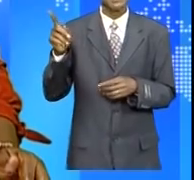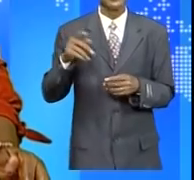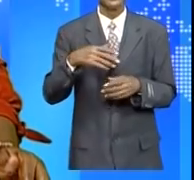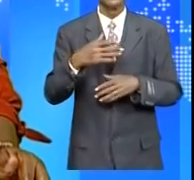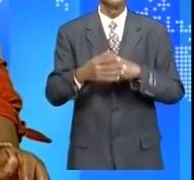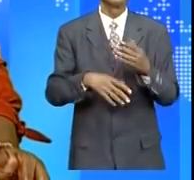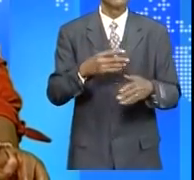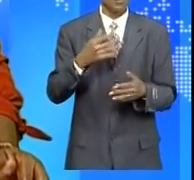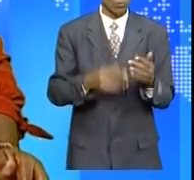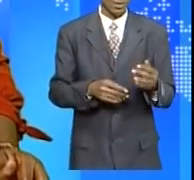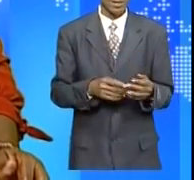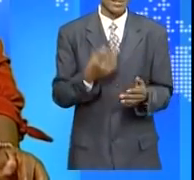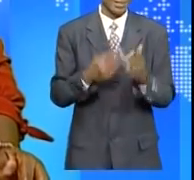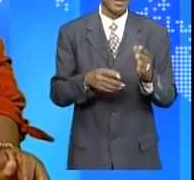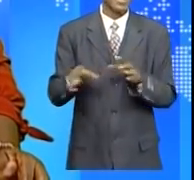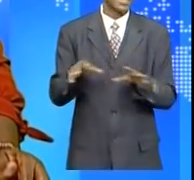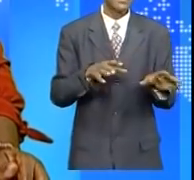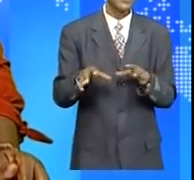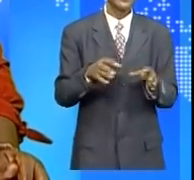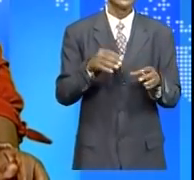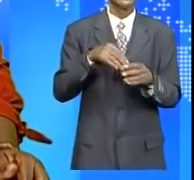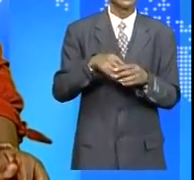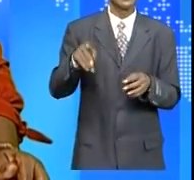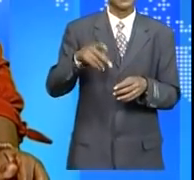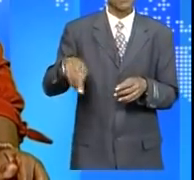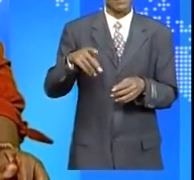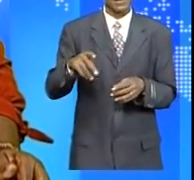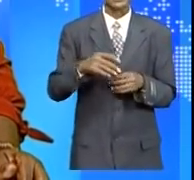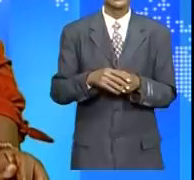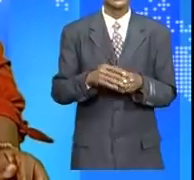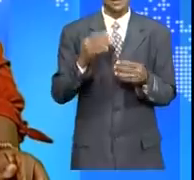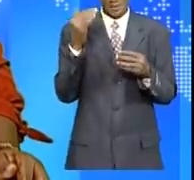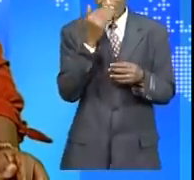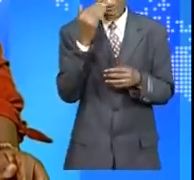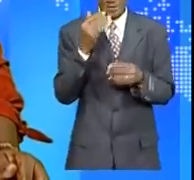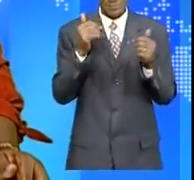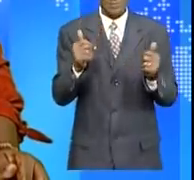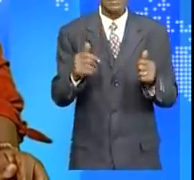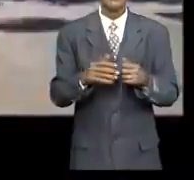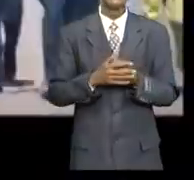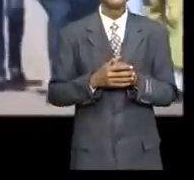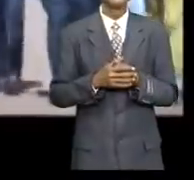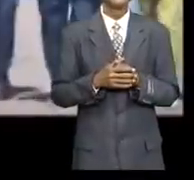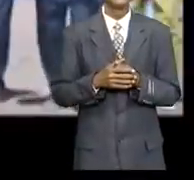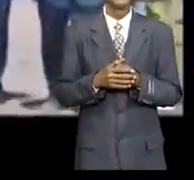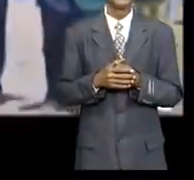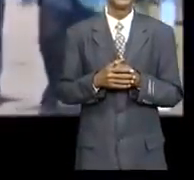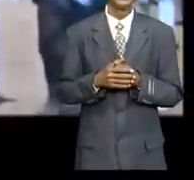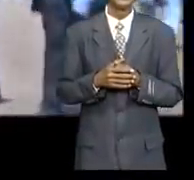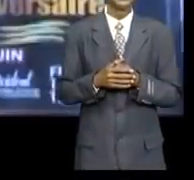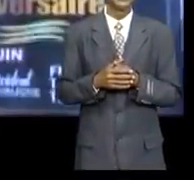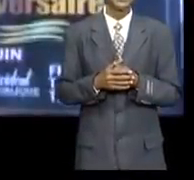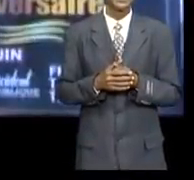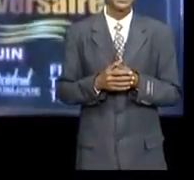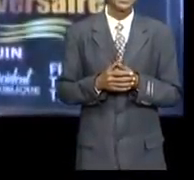l'association Asofachi. Cela pour soutenir les efforts de sécurité dans cette partie du pays. Le 58e